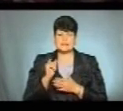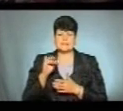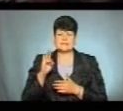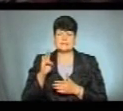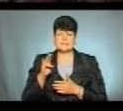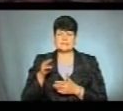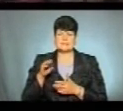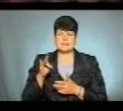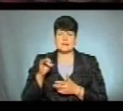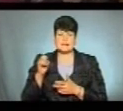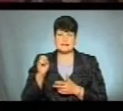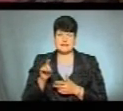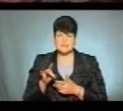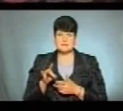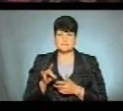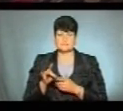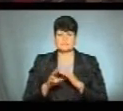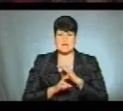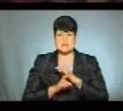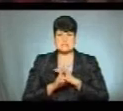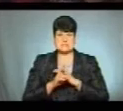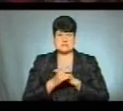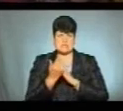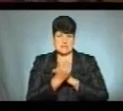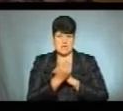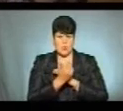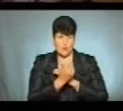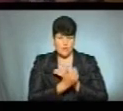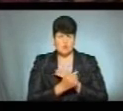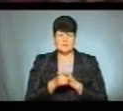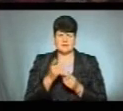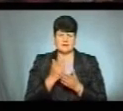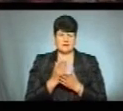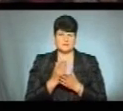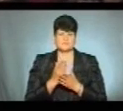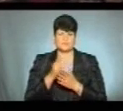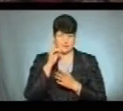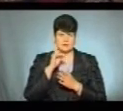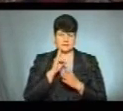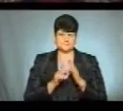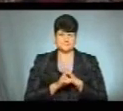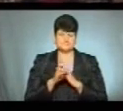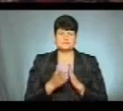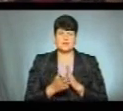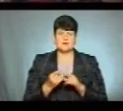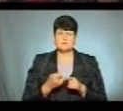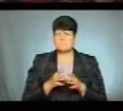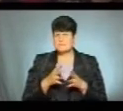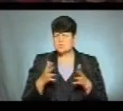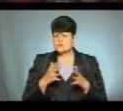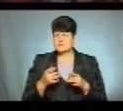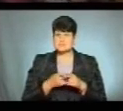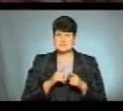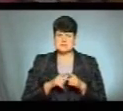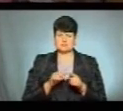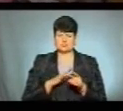синагоги. Дуже красивий інтер'єр, де є розписи чудові. В більшості синагог України в нас